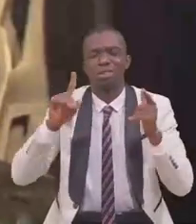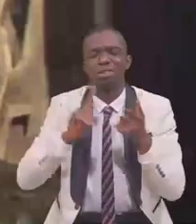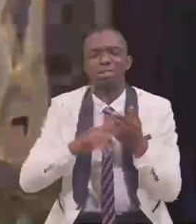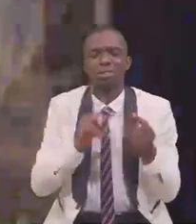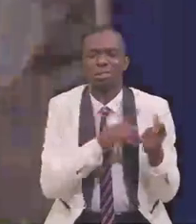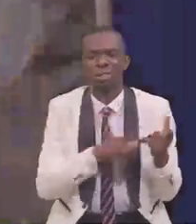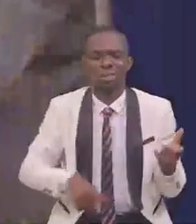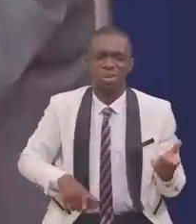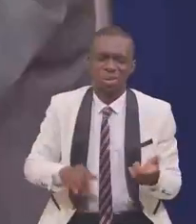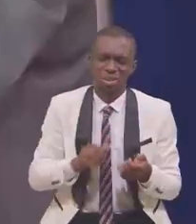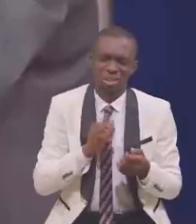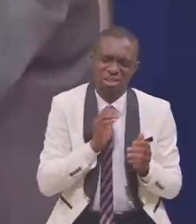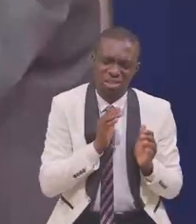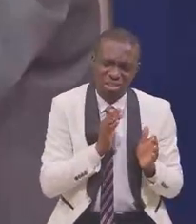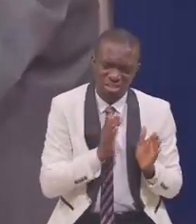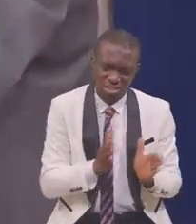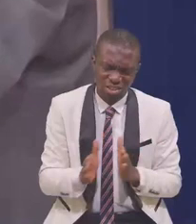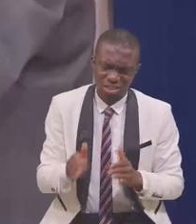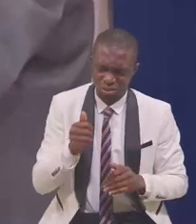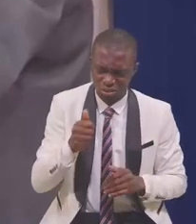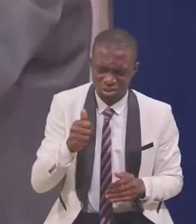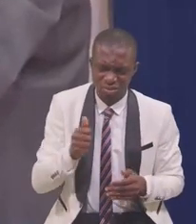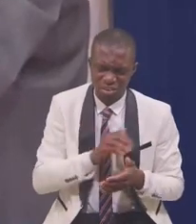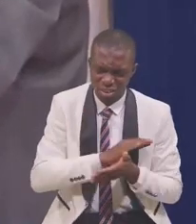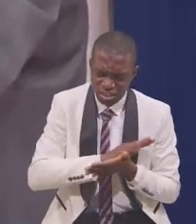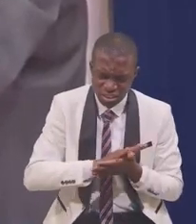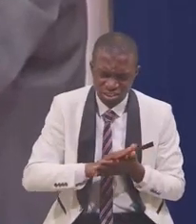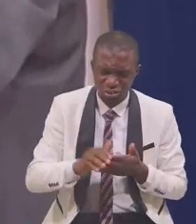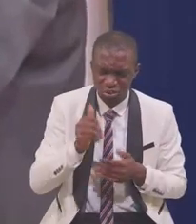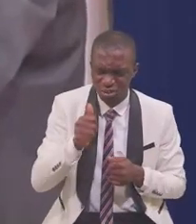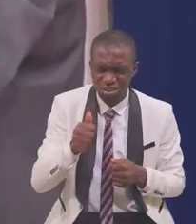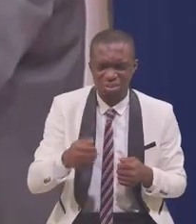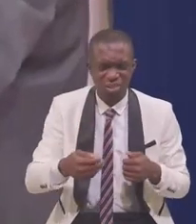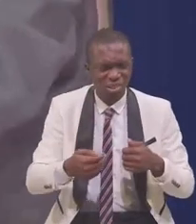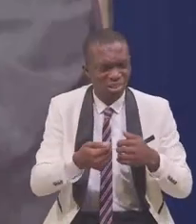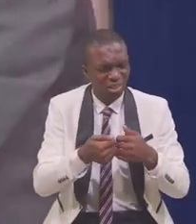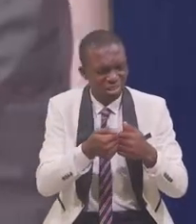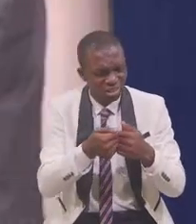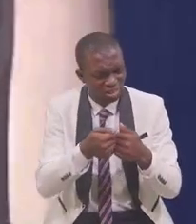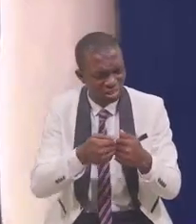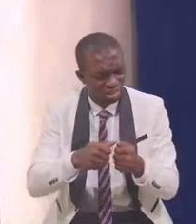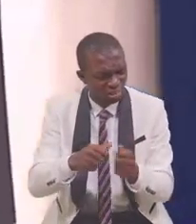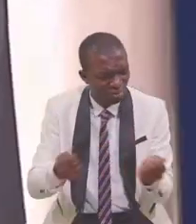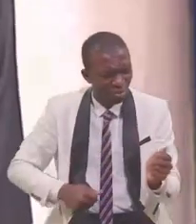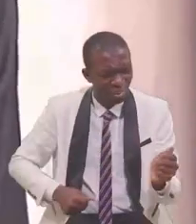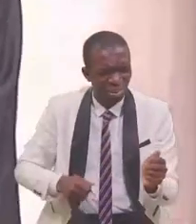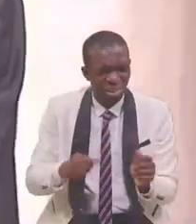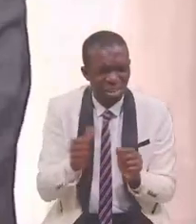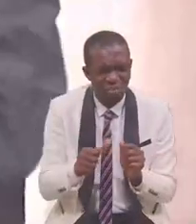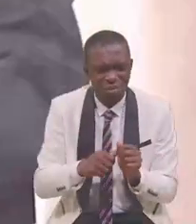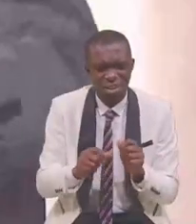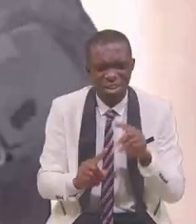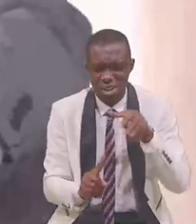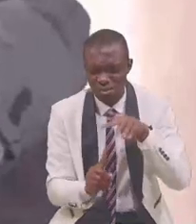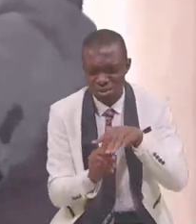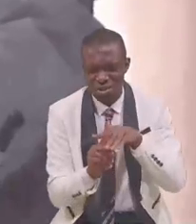purifiez-vous. Abstenez-vous de toute espèce de mal, disant, Seigneur, me voici, je suis